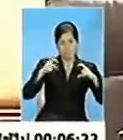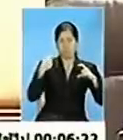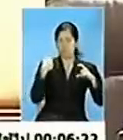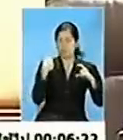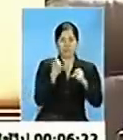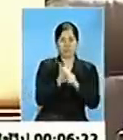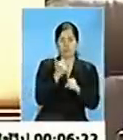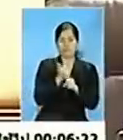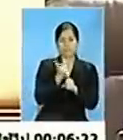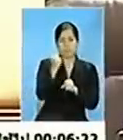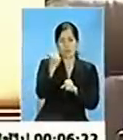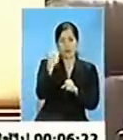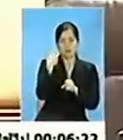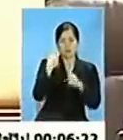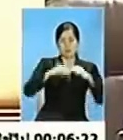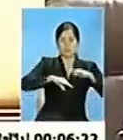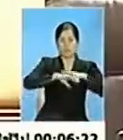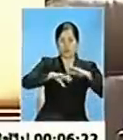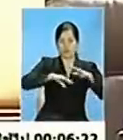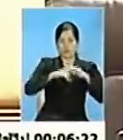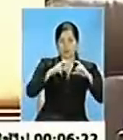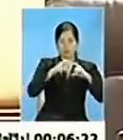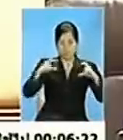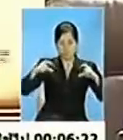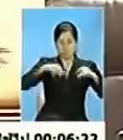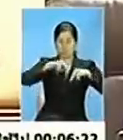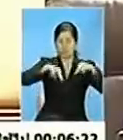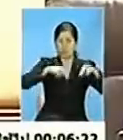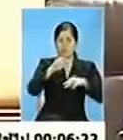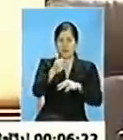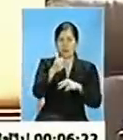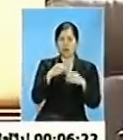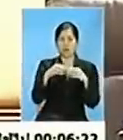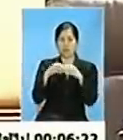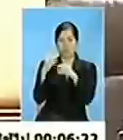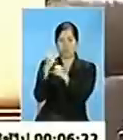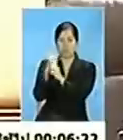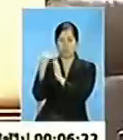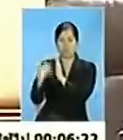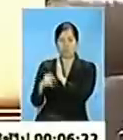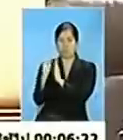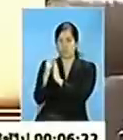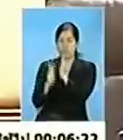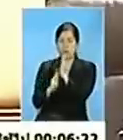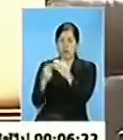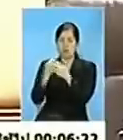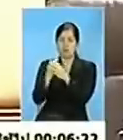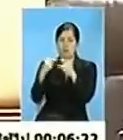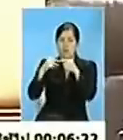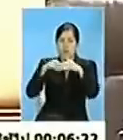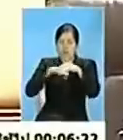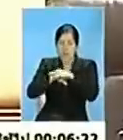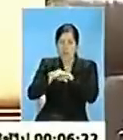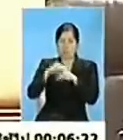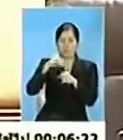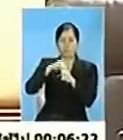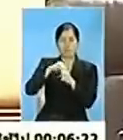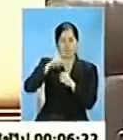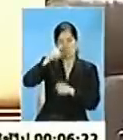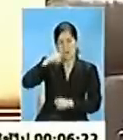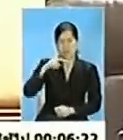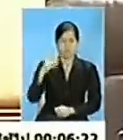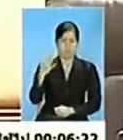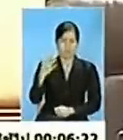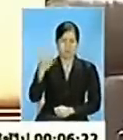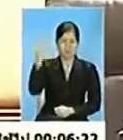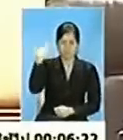70ผมเห็นยติคุณผมอยากร้องไห้แรงงานเถื่อนไม่มีแล้วครับผมเป็นประธานการค้ามนุษย์เมื่อก่อนแรงงานเถื่อ